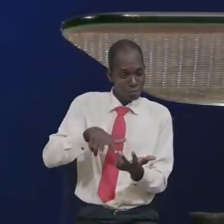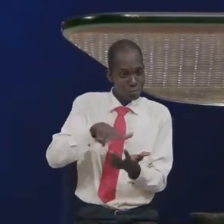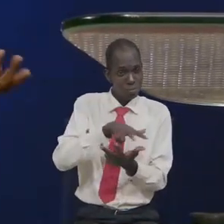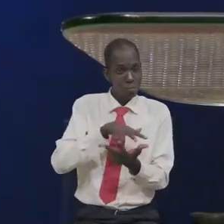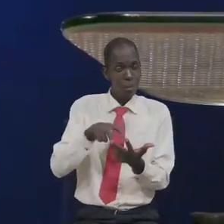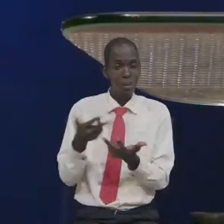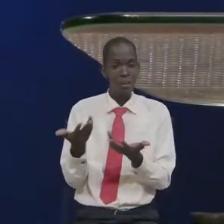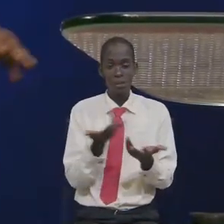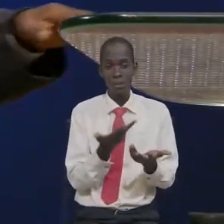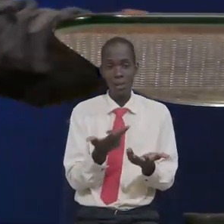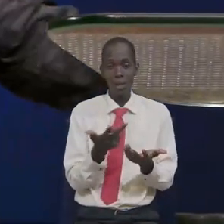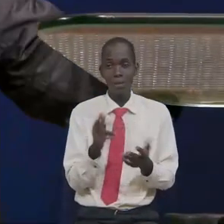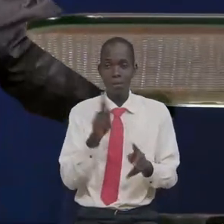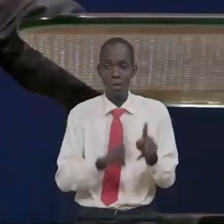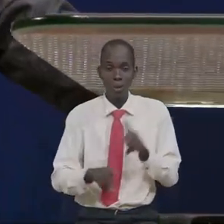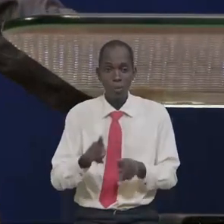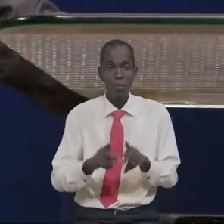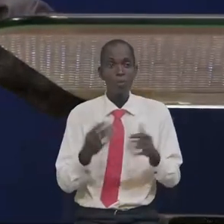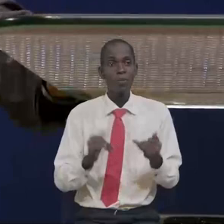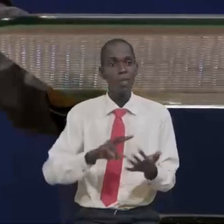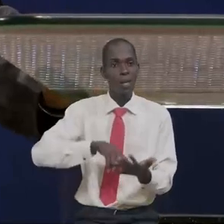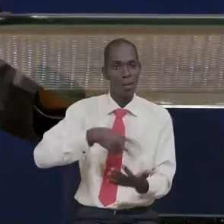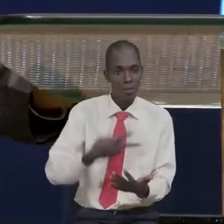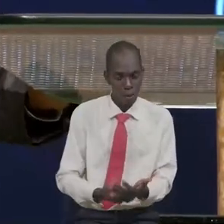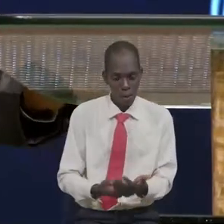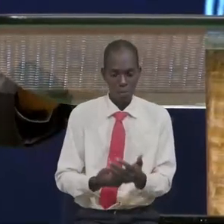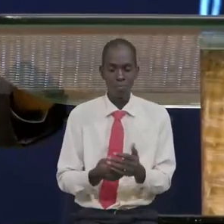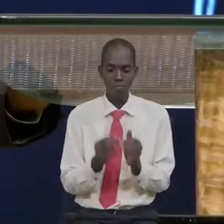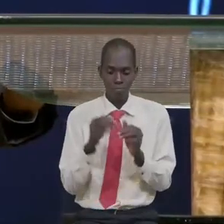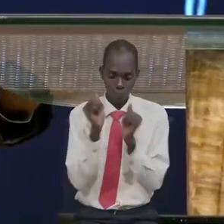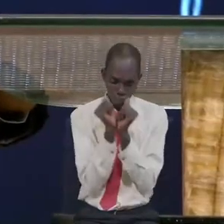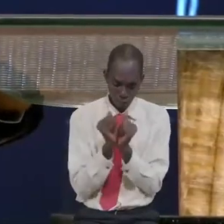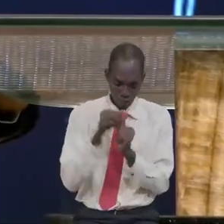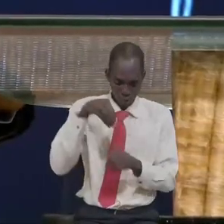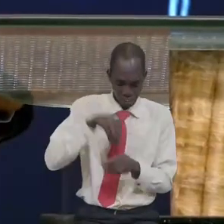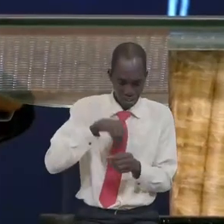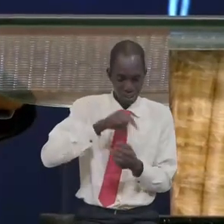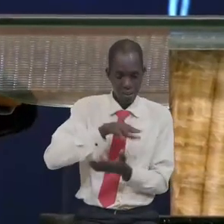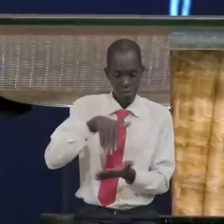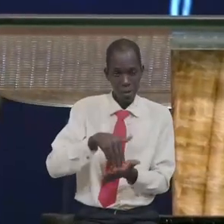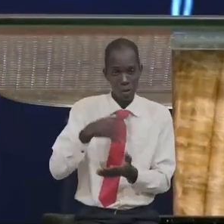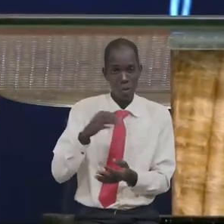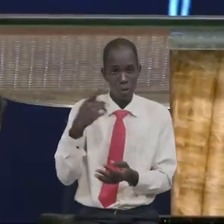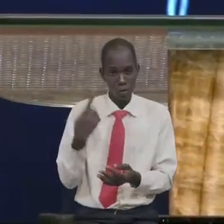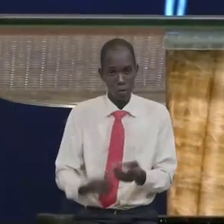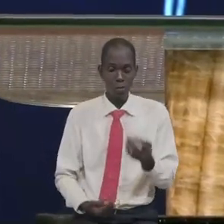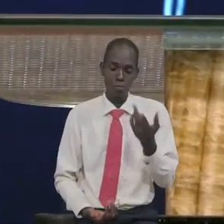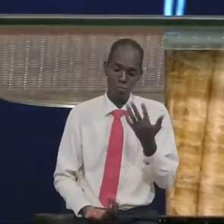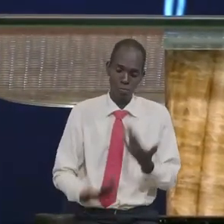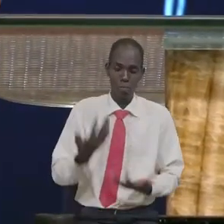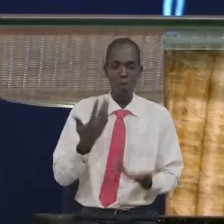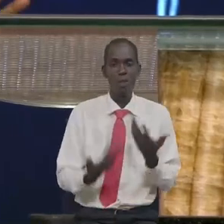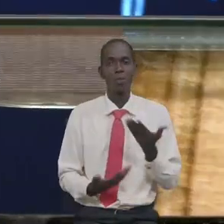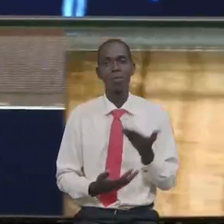Shadrach, Meshach et Abednego, tombèrent liés au milieu de la fournaise ardente.